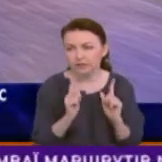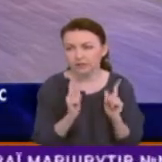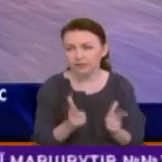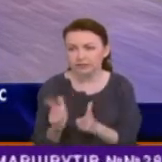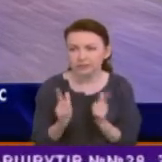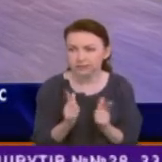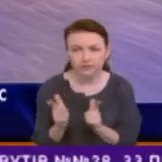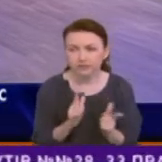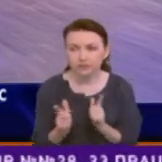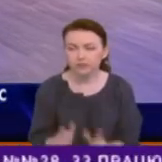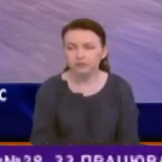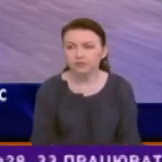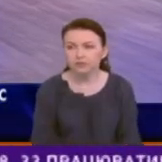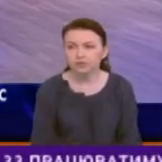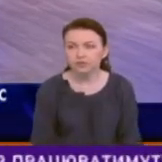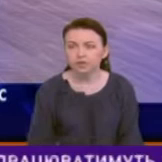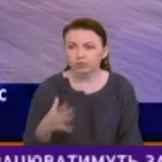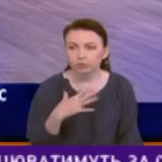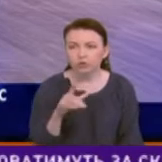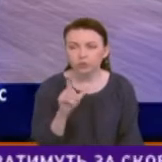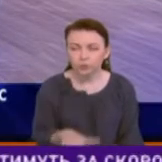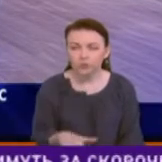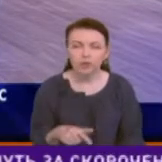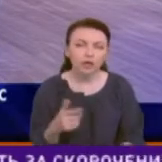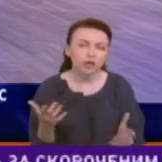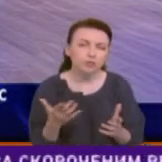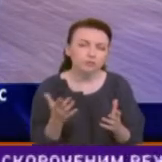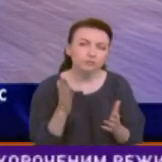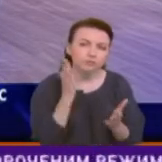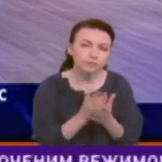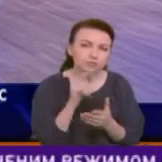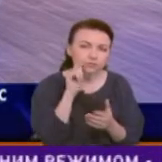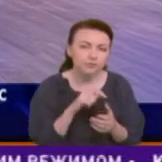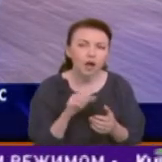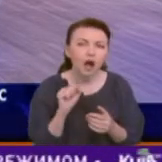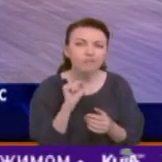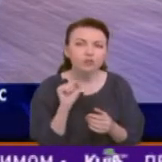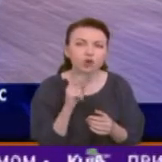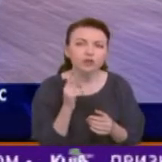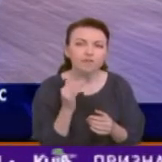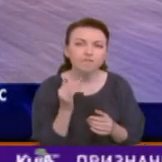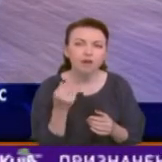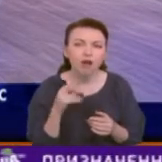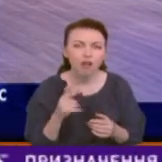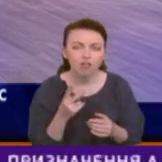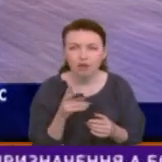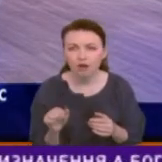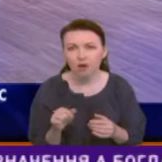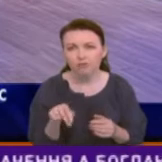розколу, а тертя. Тобто була людина, з якою, ну, яка, правда, і Українська автокефальна православна церква пхала так само, як